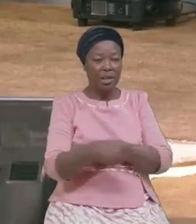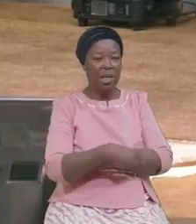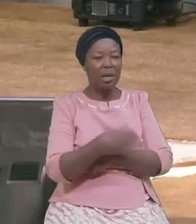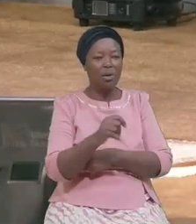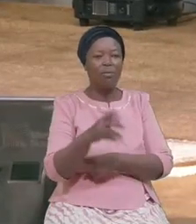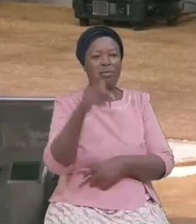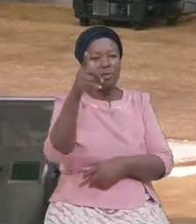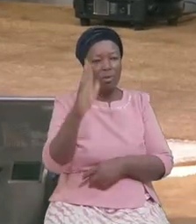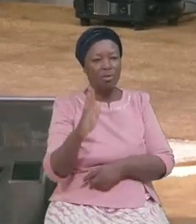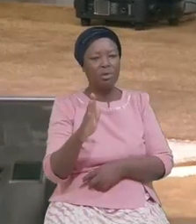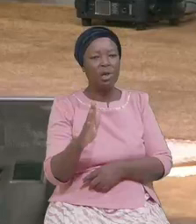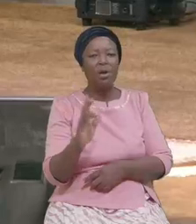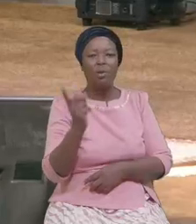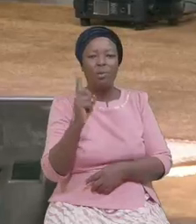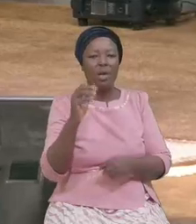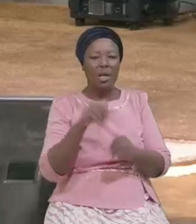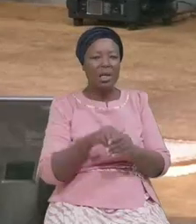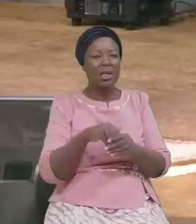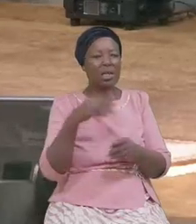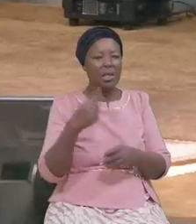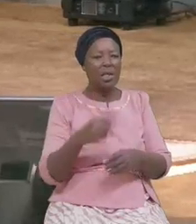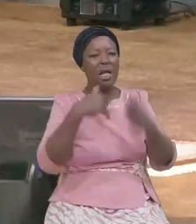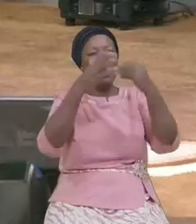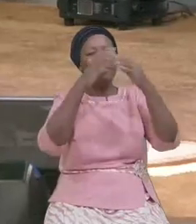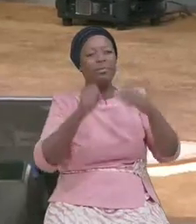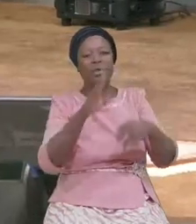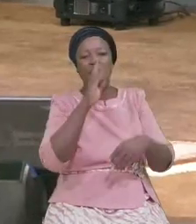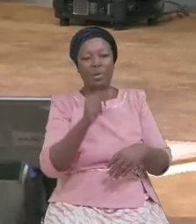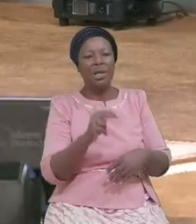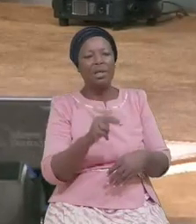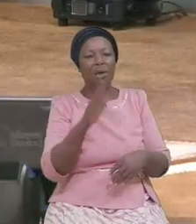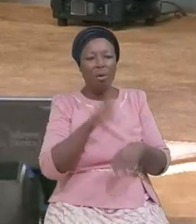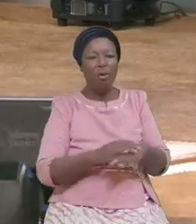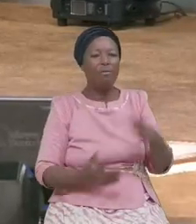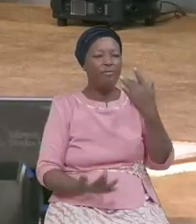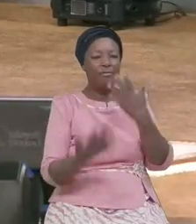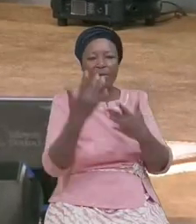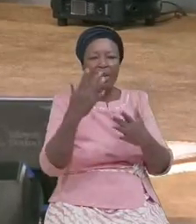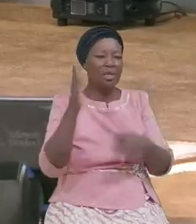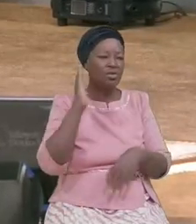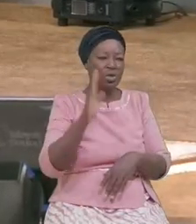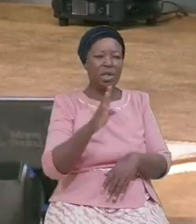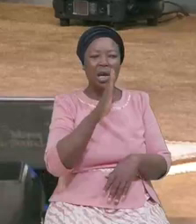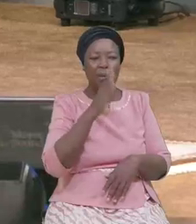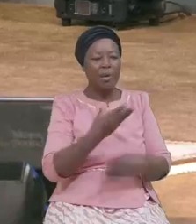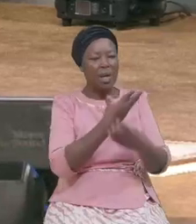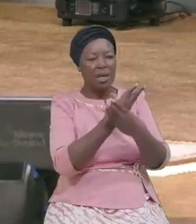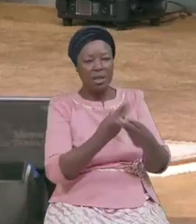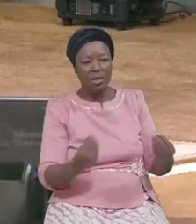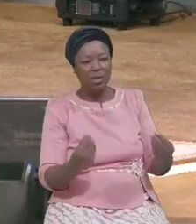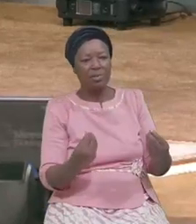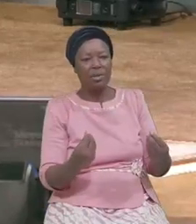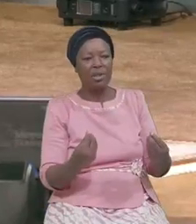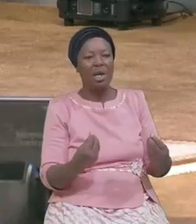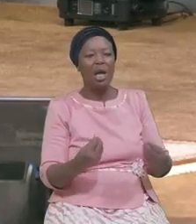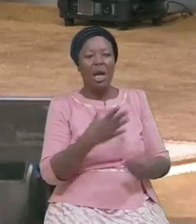Jour à cause duquel les cieux enflammés se dissoudront et les